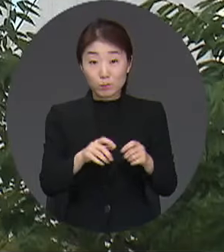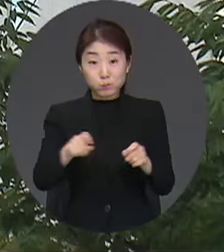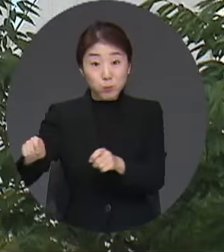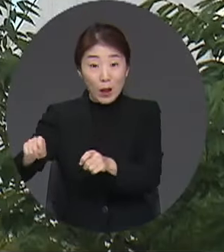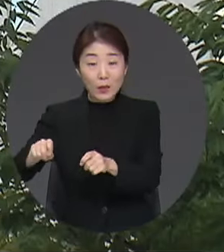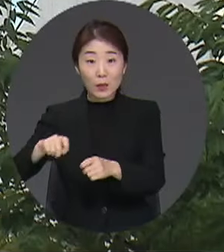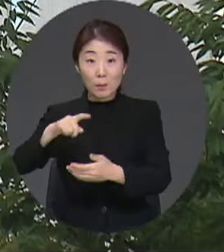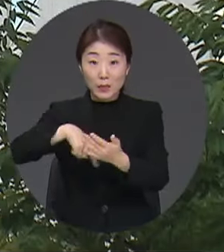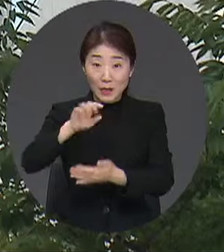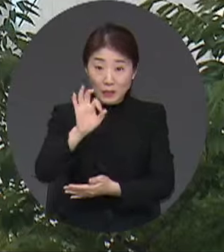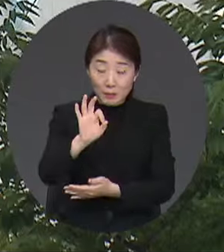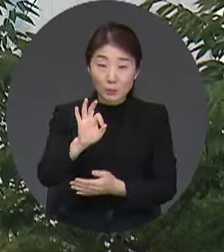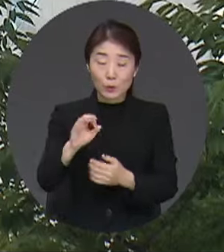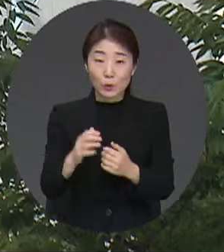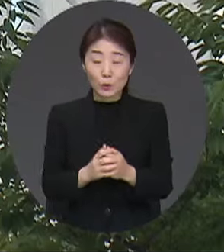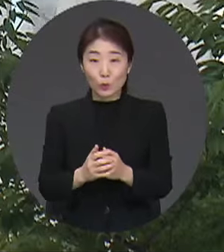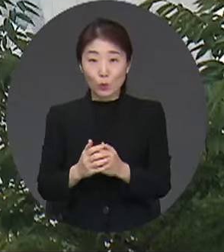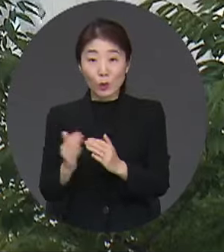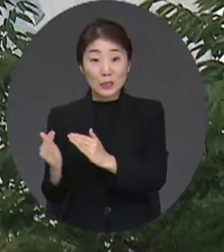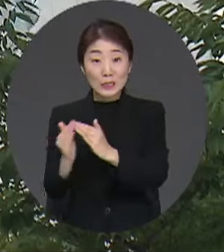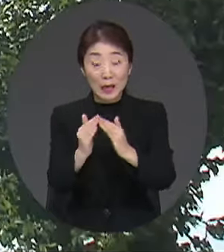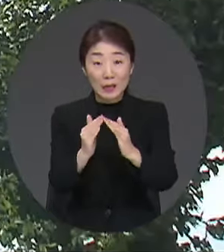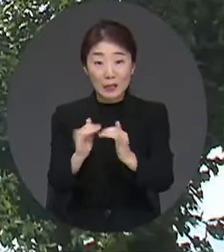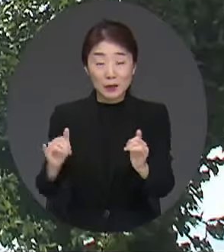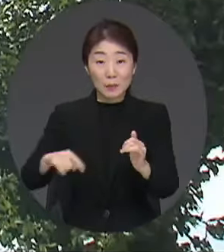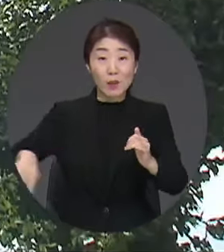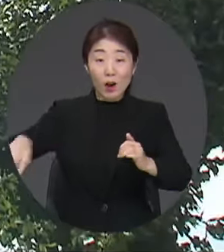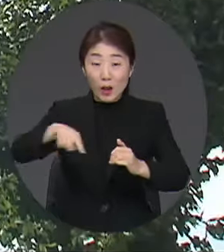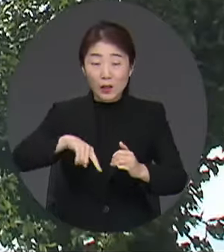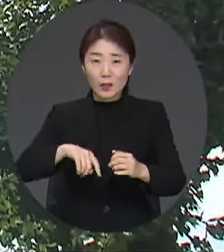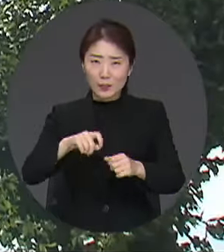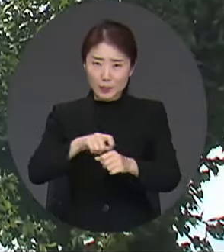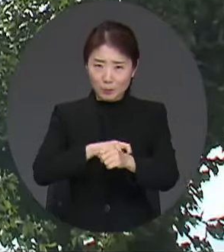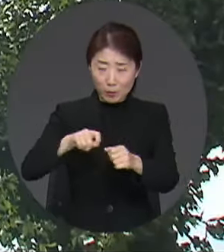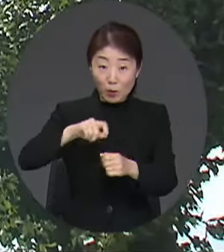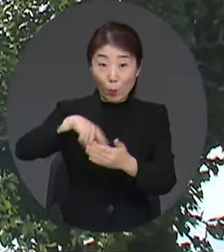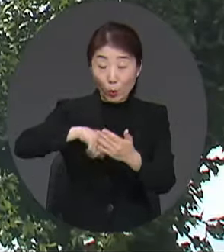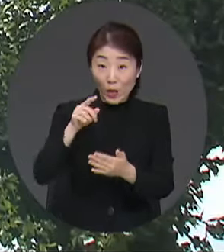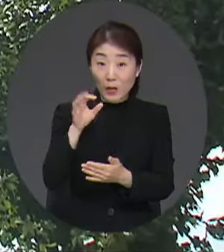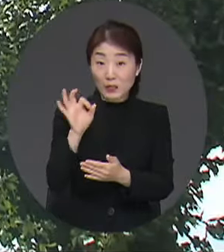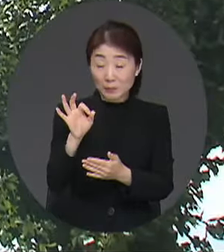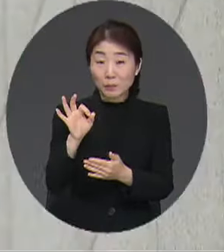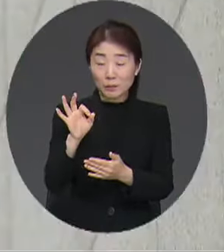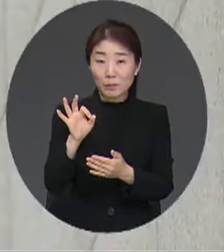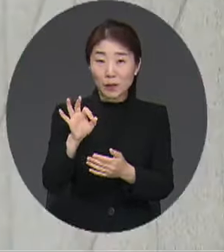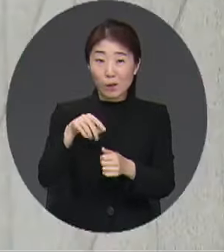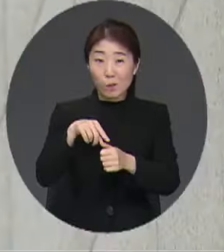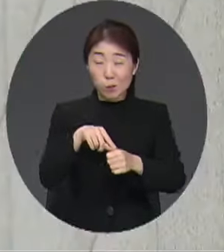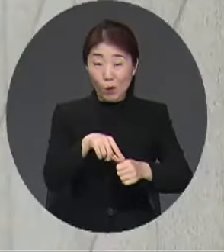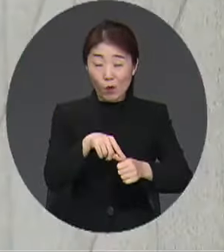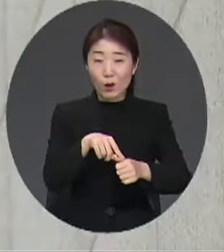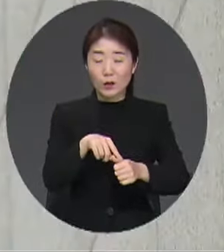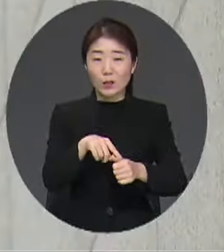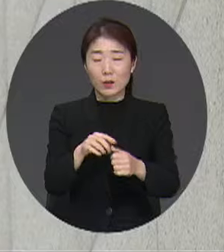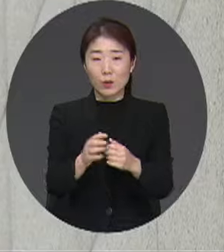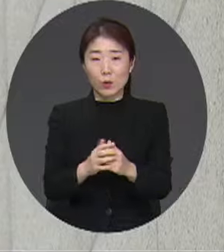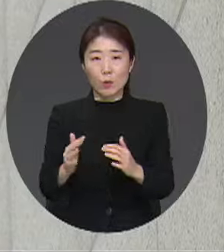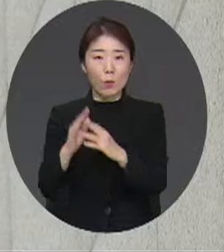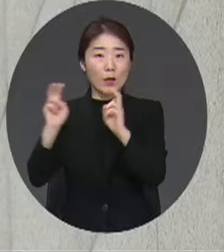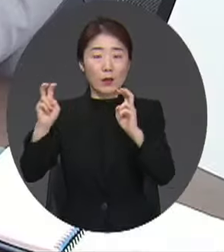배상금은 물론 입주 예정자들에게 지급하는 특별 손해 배상금에 대한 구상권 청구를 시공사 측에